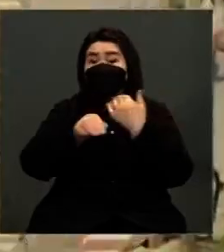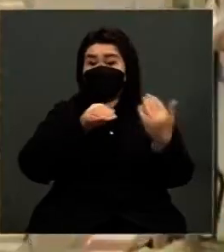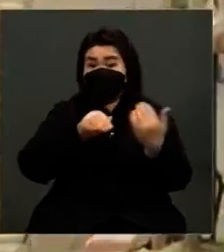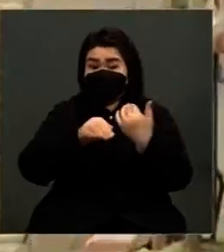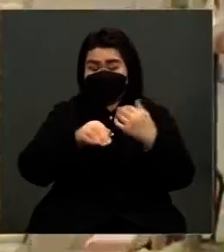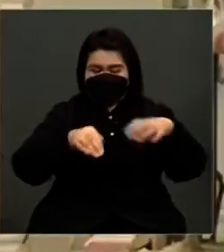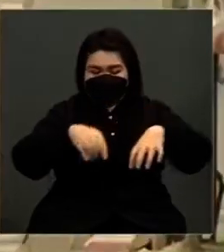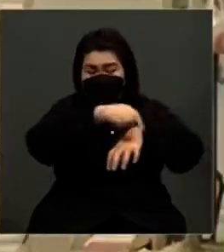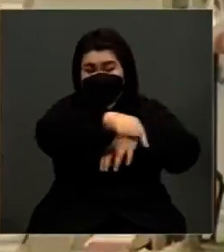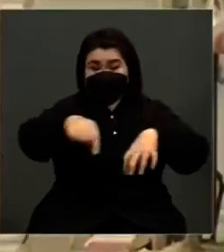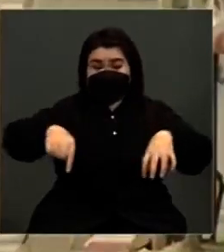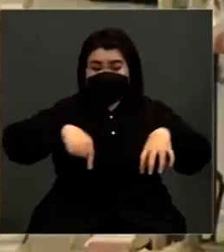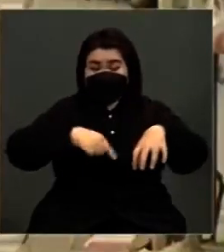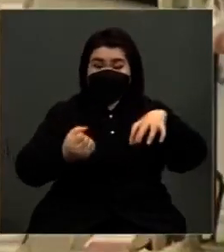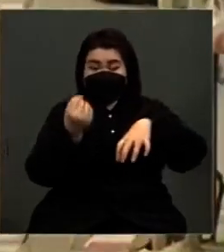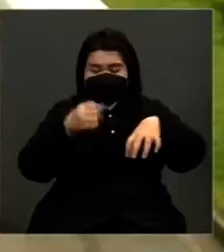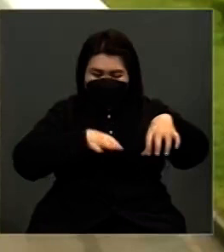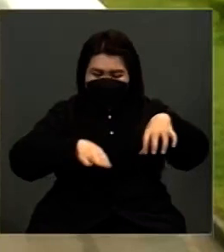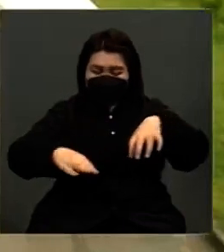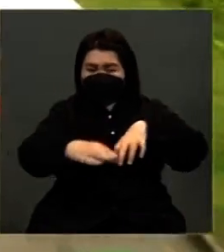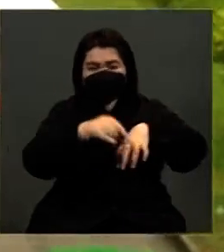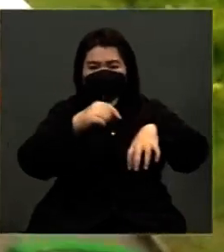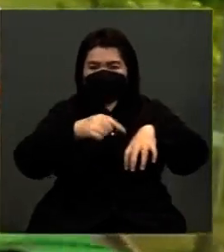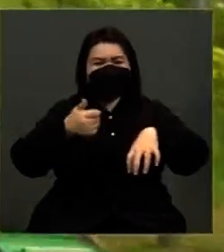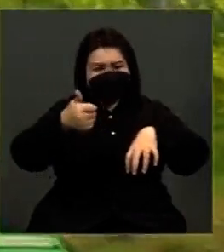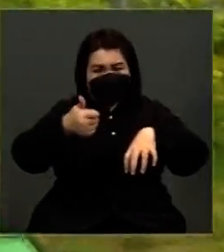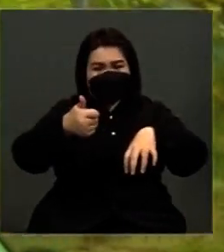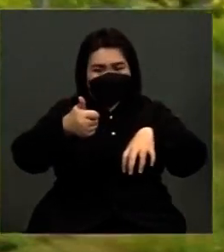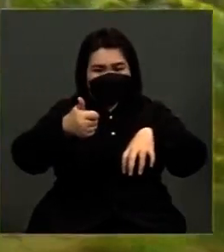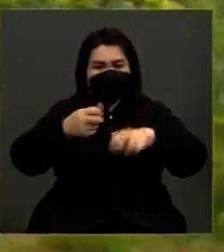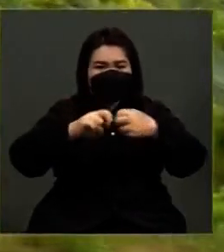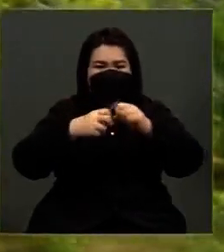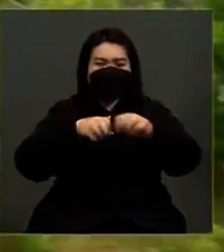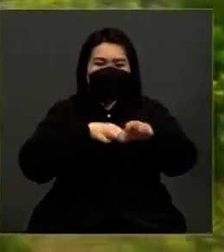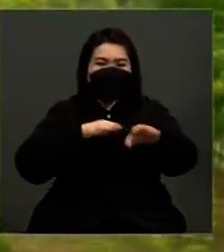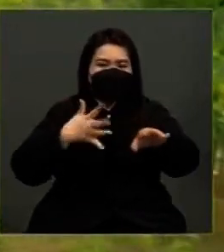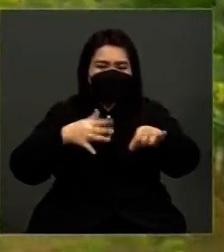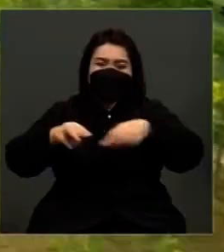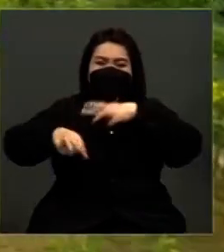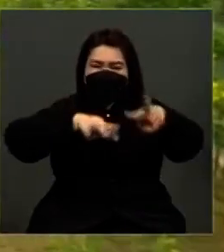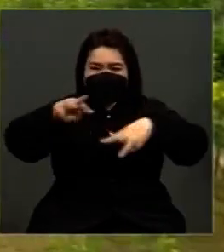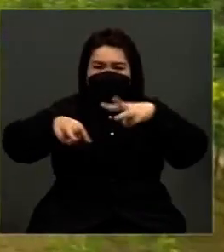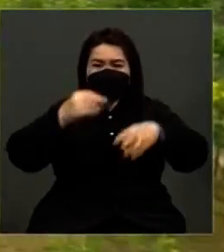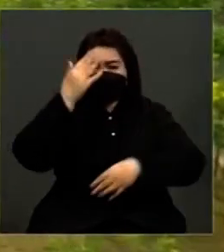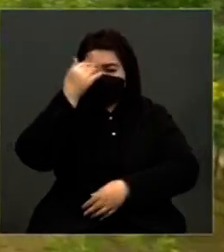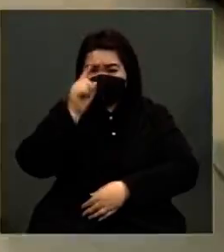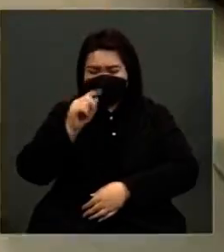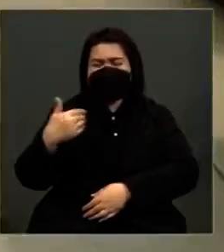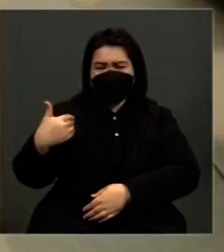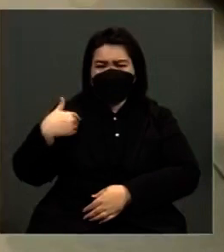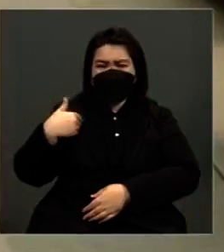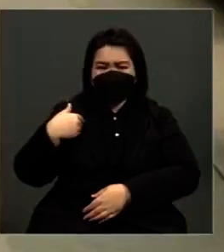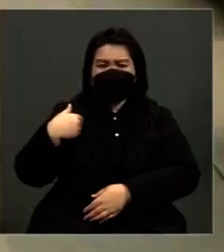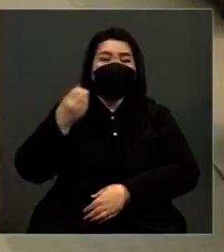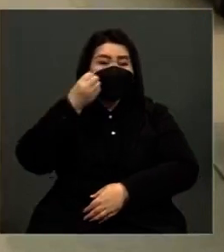ถานีขนส่งหมอชิดณตอนนี้นะครับการจราจรยังคล่องตัวและถนนค่อนข้างโล่งเนื่องจากมีประชาชนบางส่วนทย